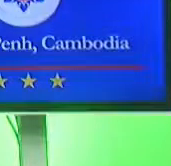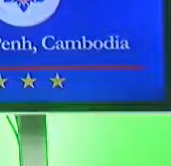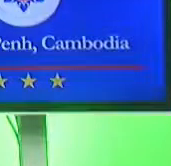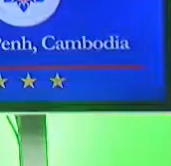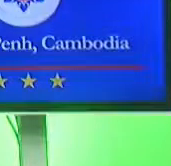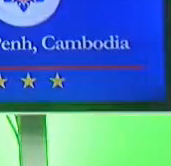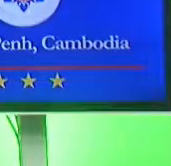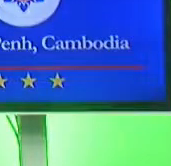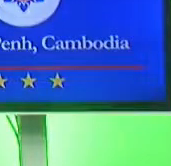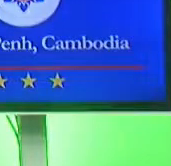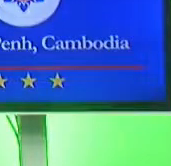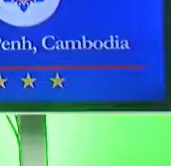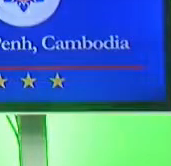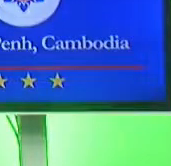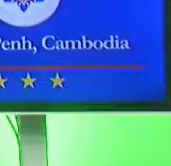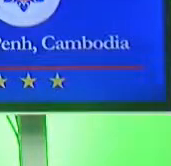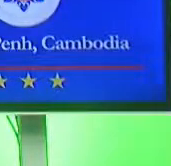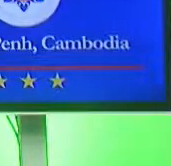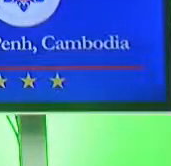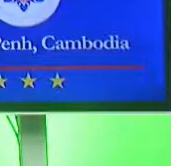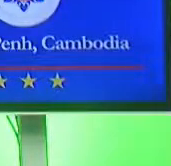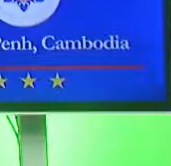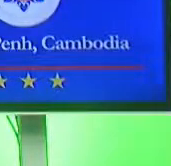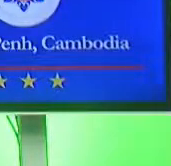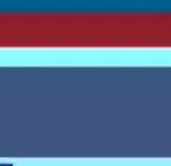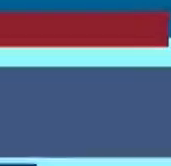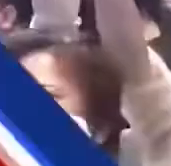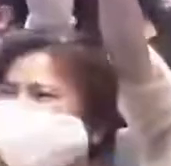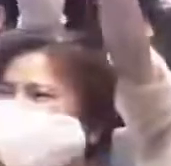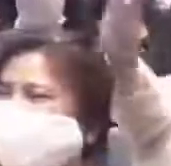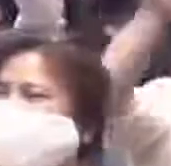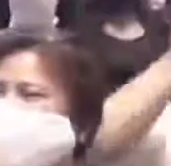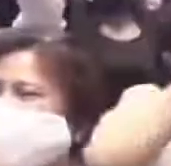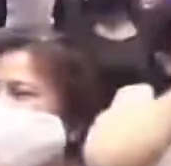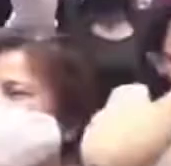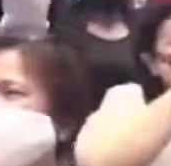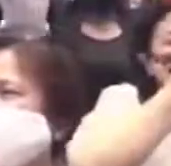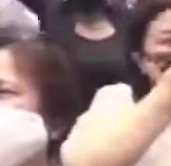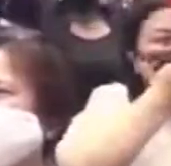Si Crisel Pardilla sa detalye, Rise and Shagli.